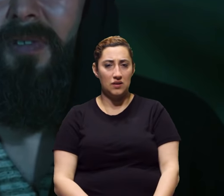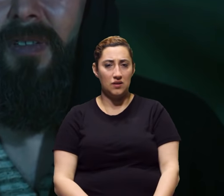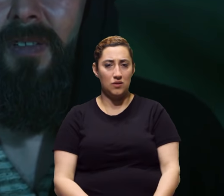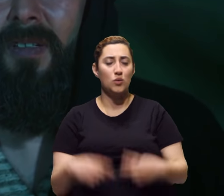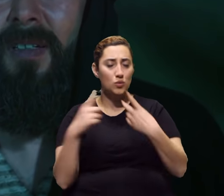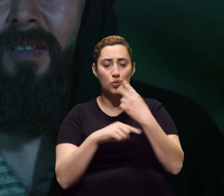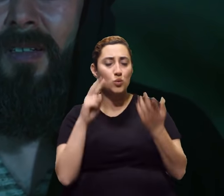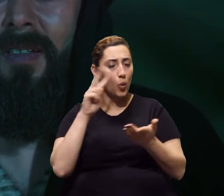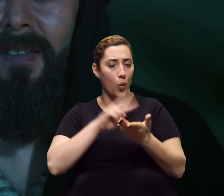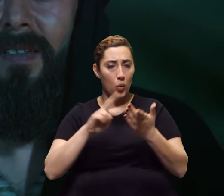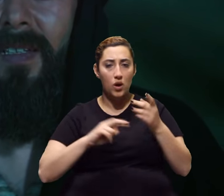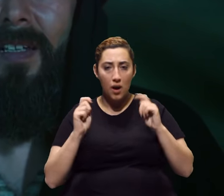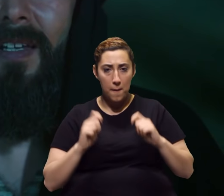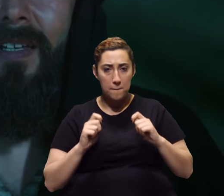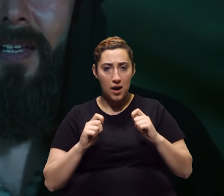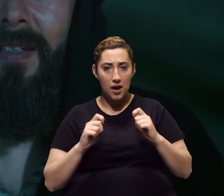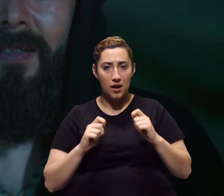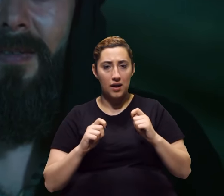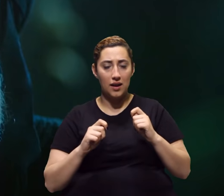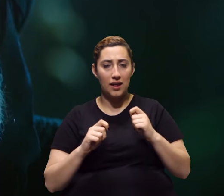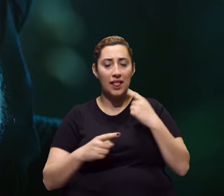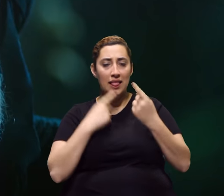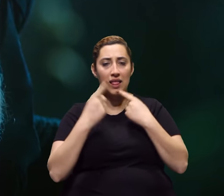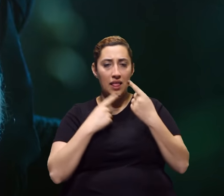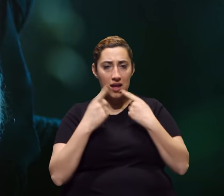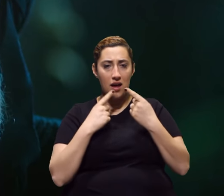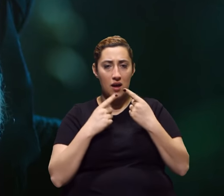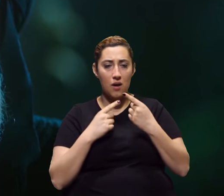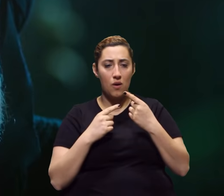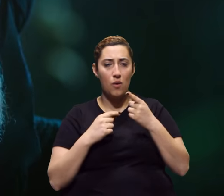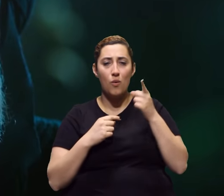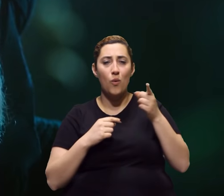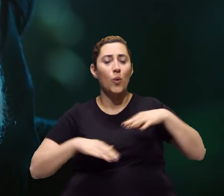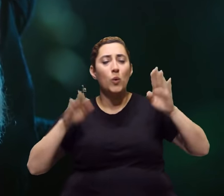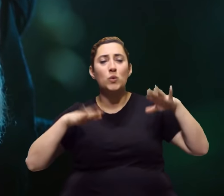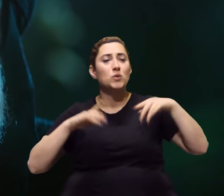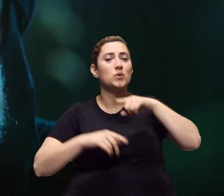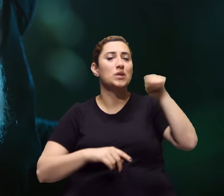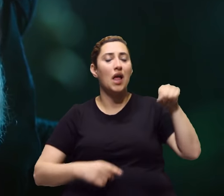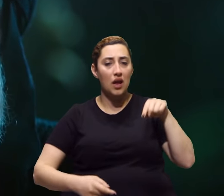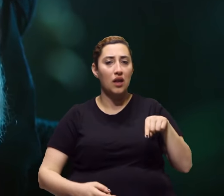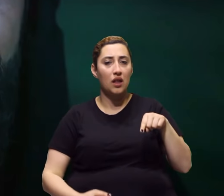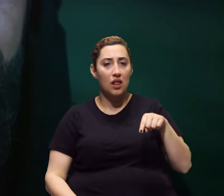Yunus okur diller ile. Ol kumru bülbüller ile.